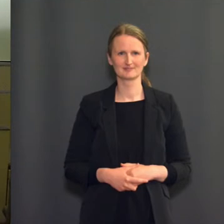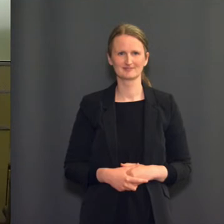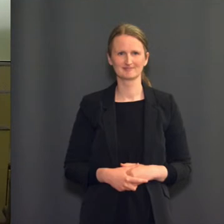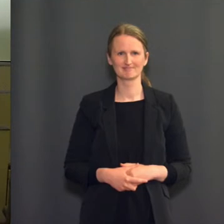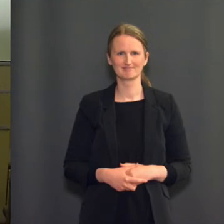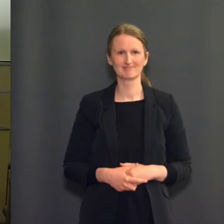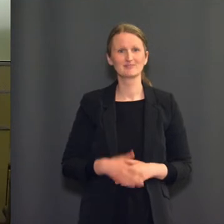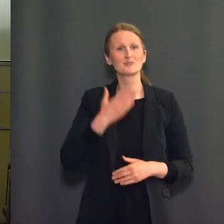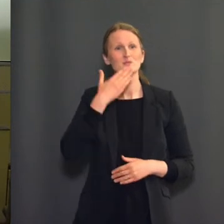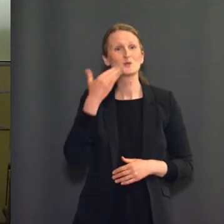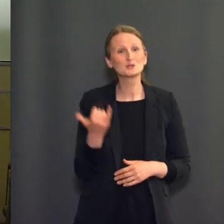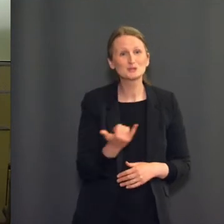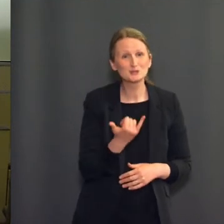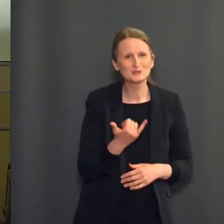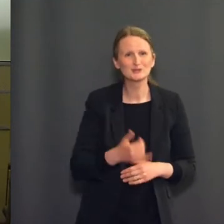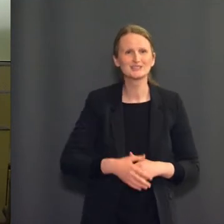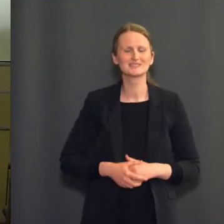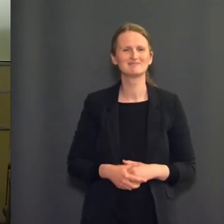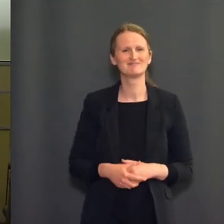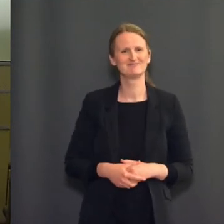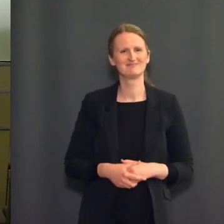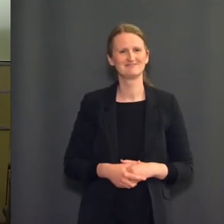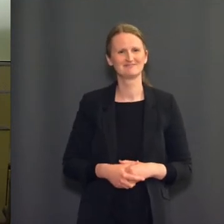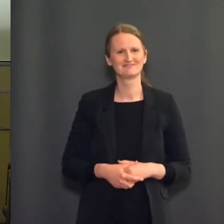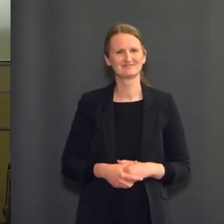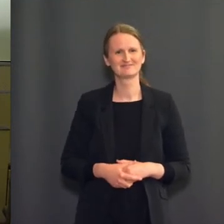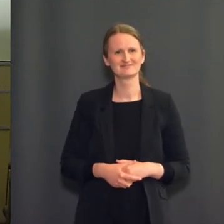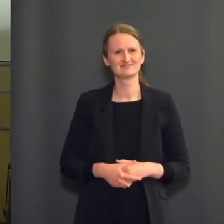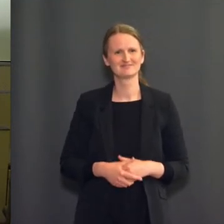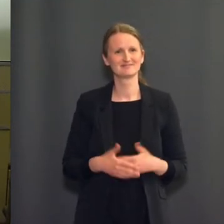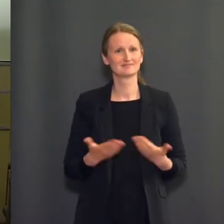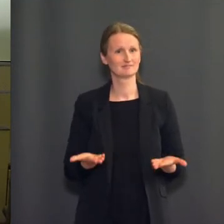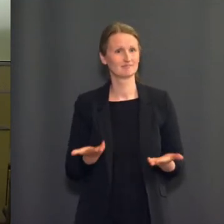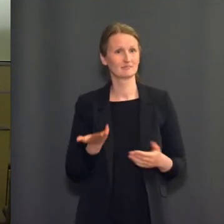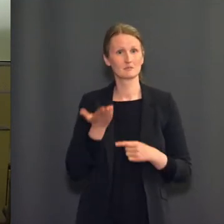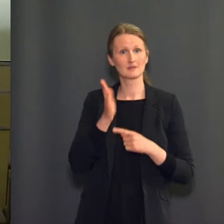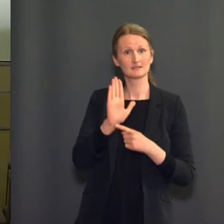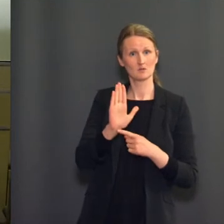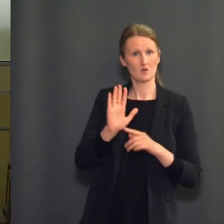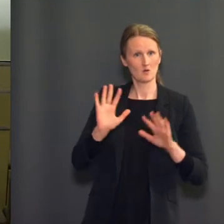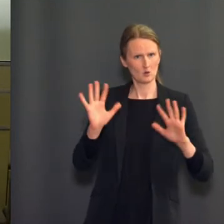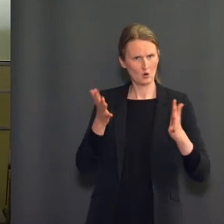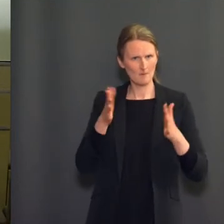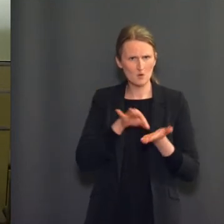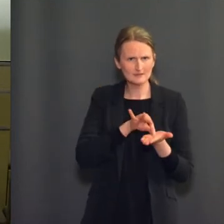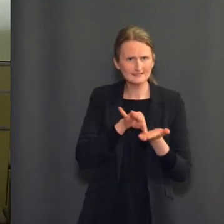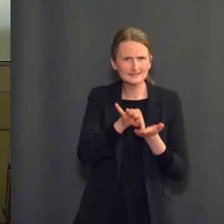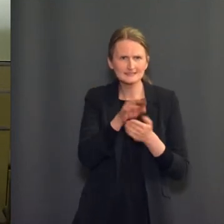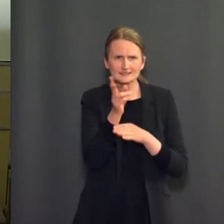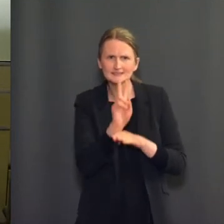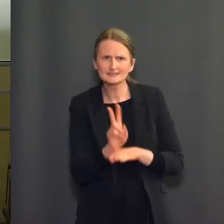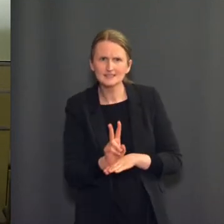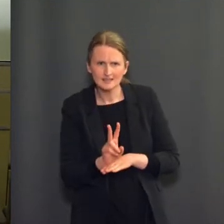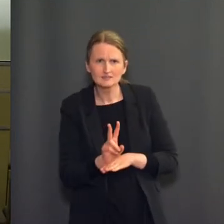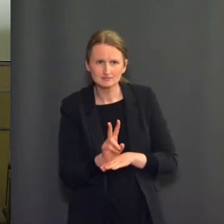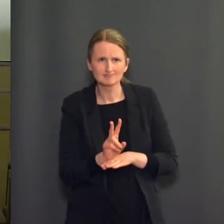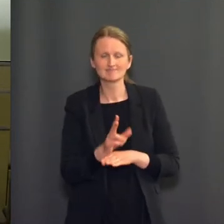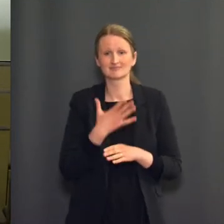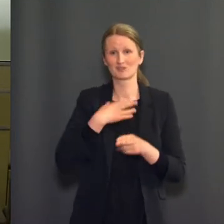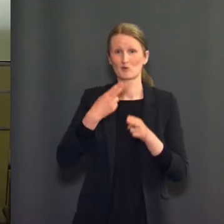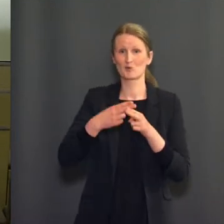Bonjour. Je vais vous présenter la politique de test 2.0 avec trois lignes de défense, dont les